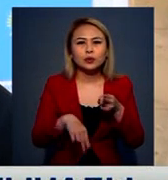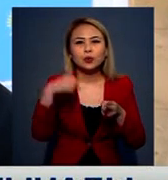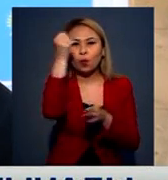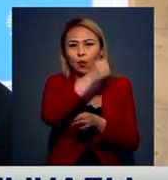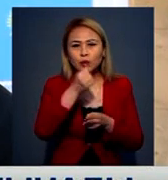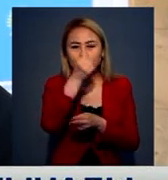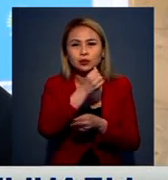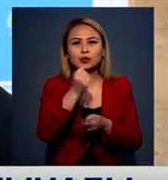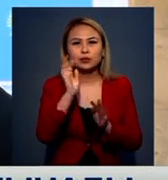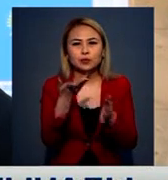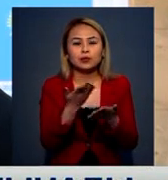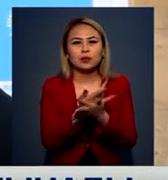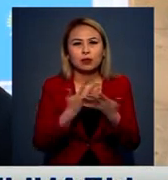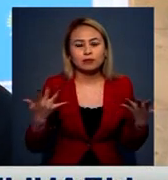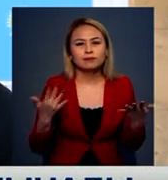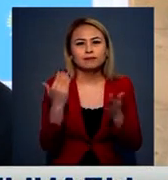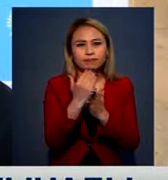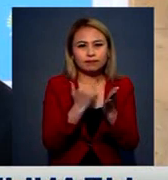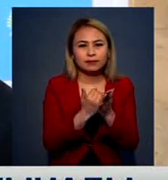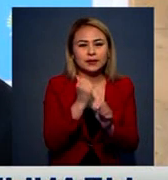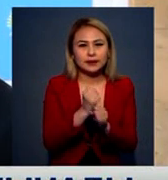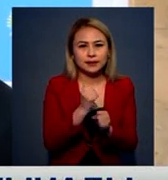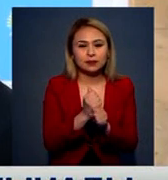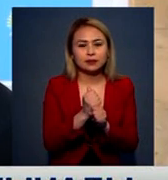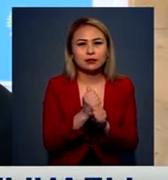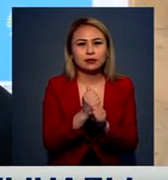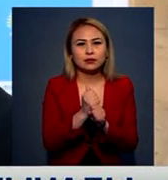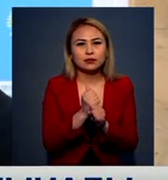осындай нұрлер бағдарламасы бойынша салынған әлі